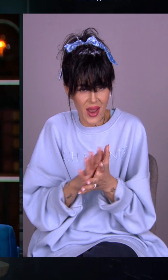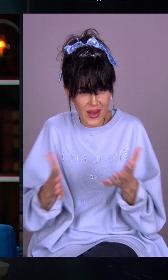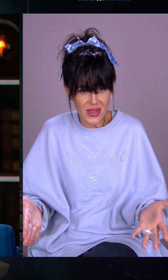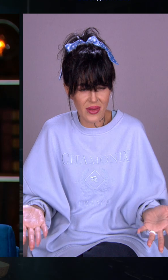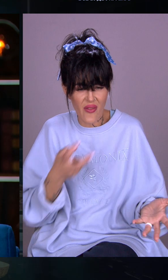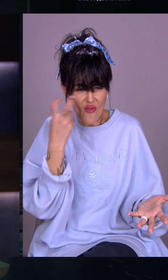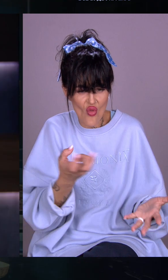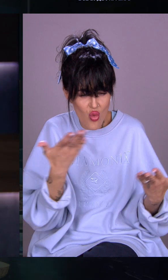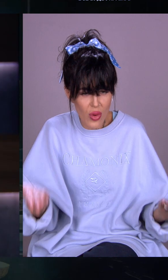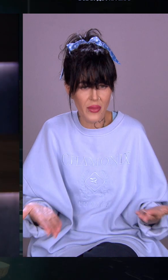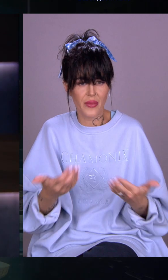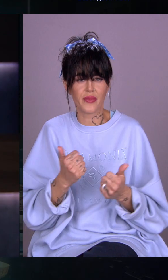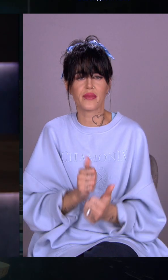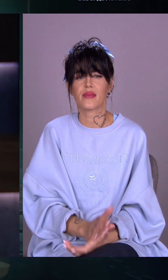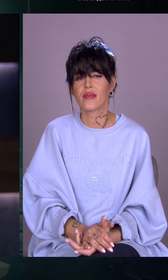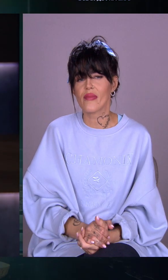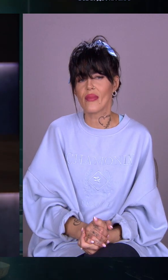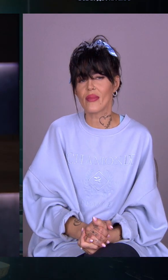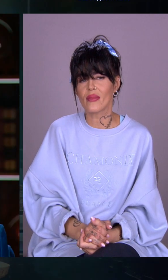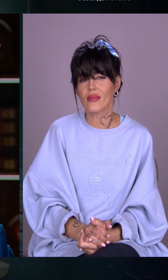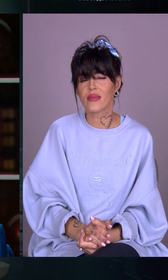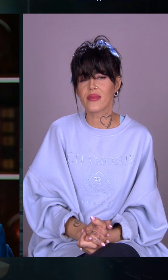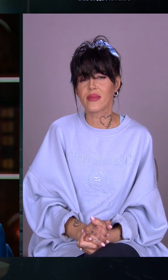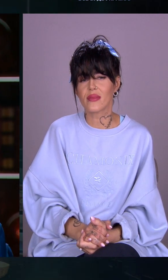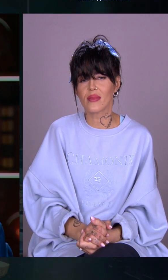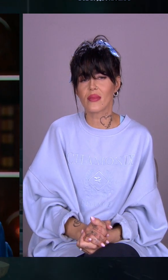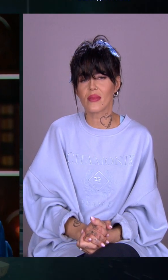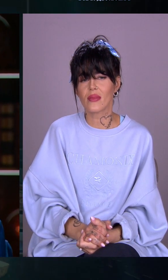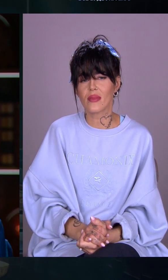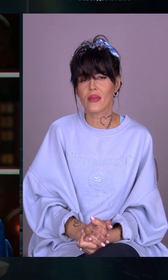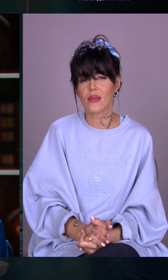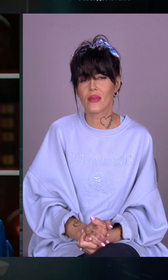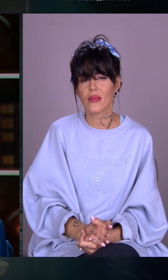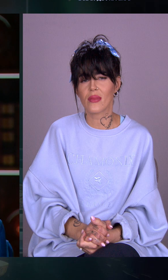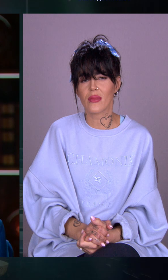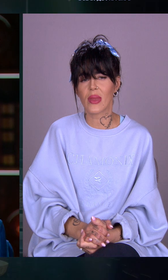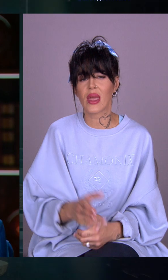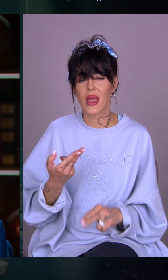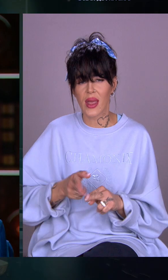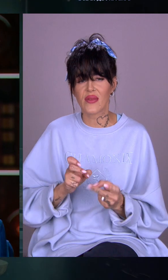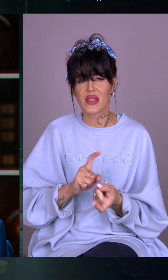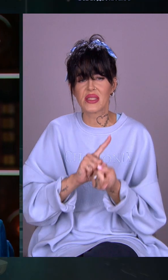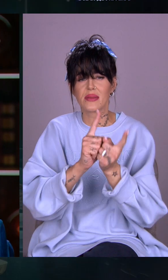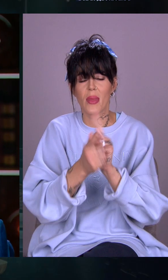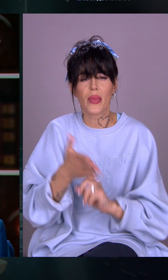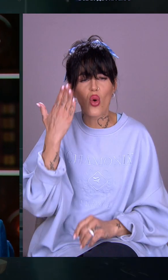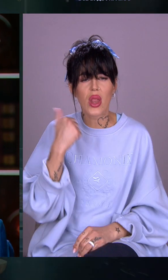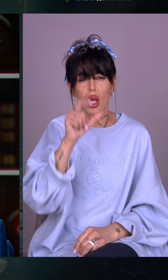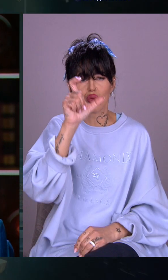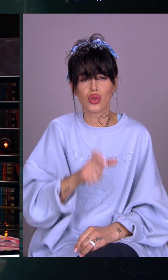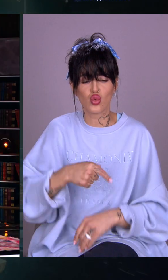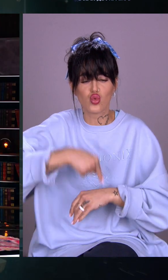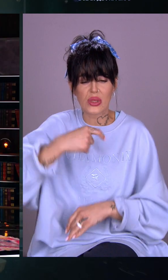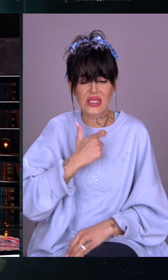смердіти, як це казати, да? Добре смердіти. Ну, добре смердіти, да. Ну, просто дійшло до змін, тільки коли людина відчула